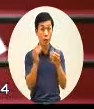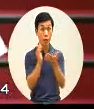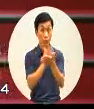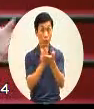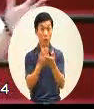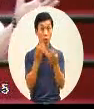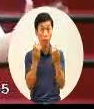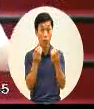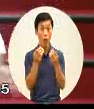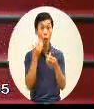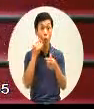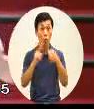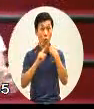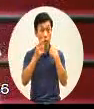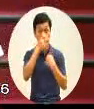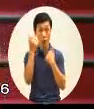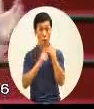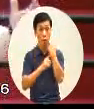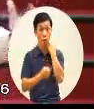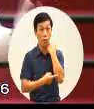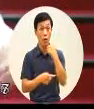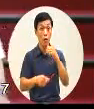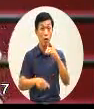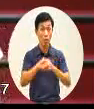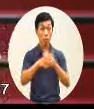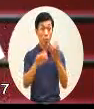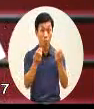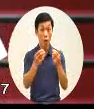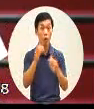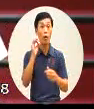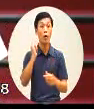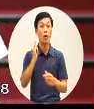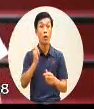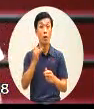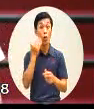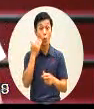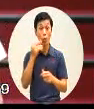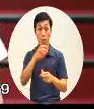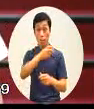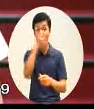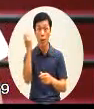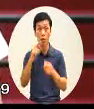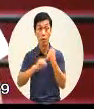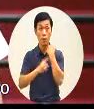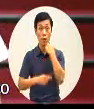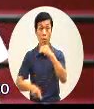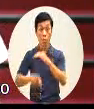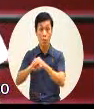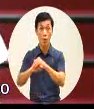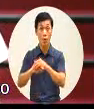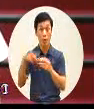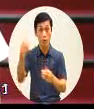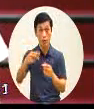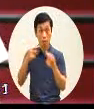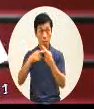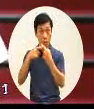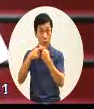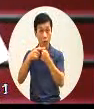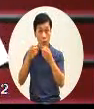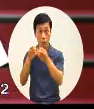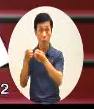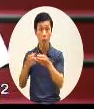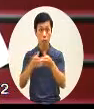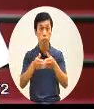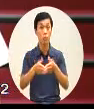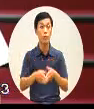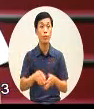的，那我们有感觉到有抵触法令，也出来探讨了。我相信讲这是一个法则上的问题